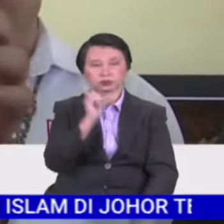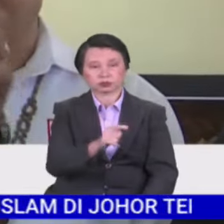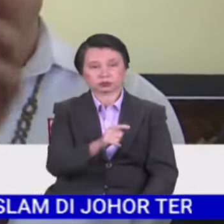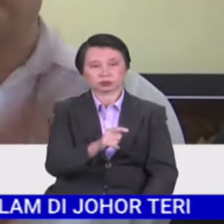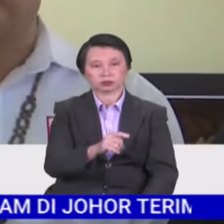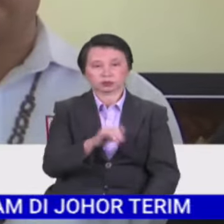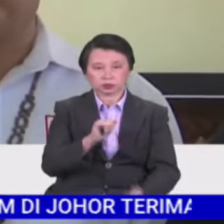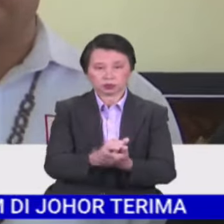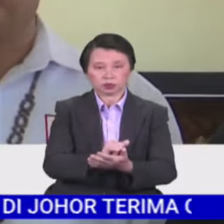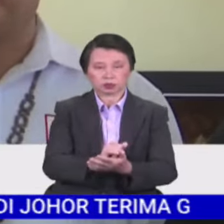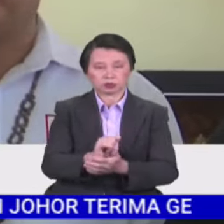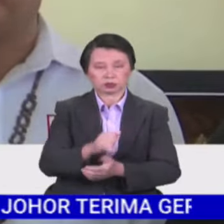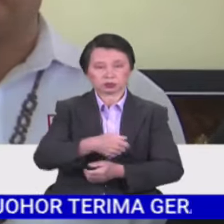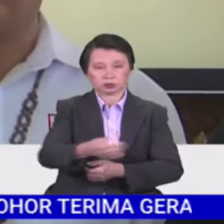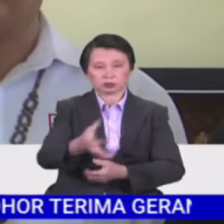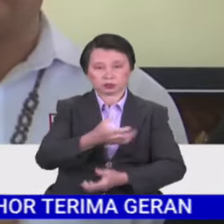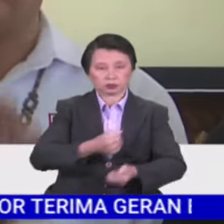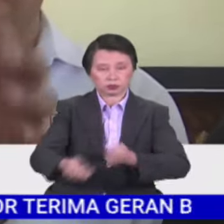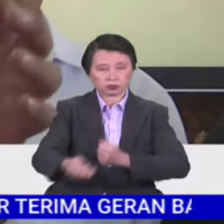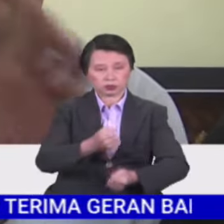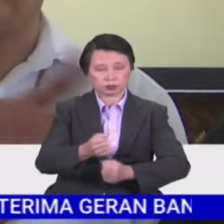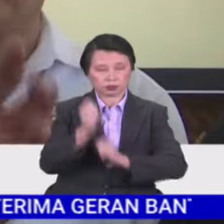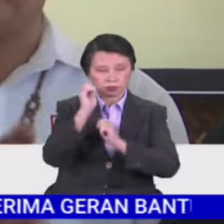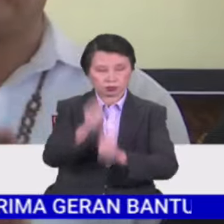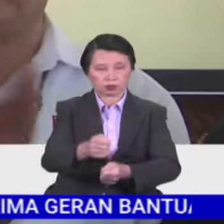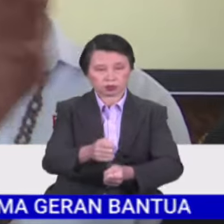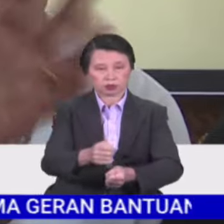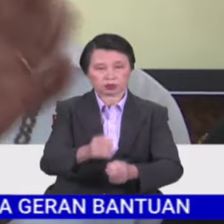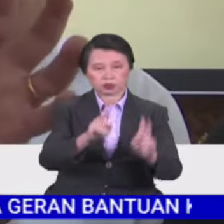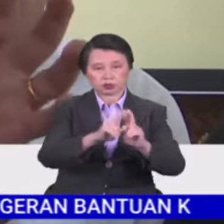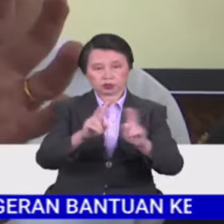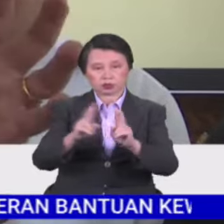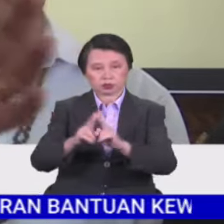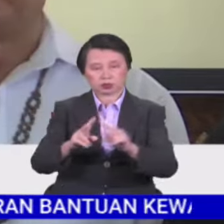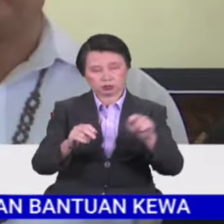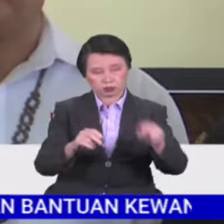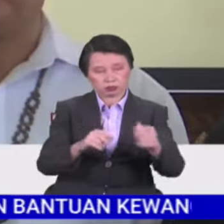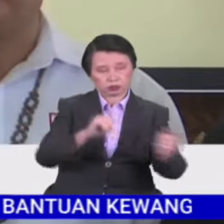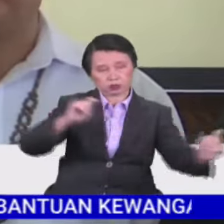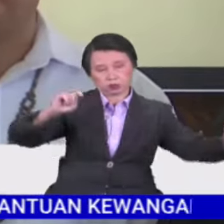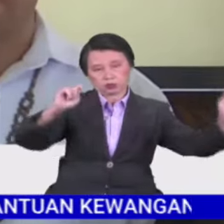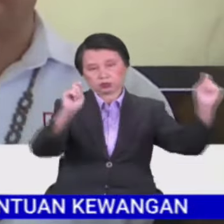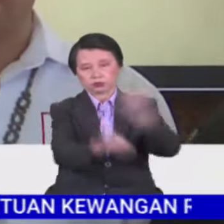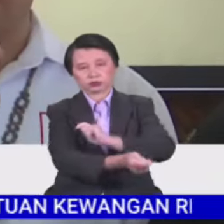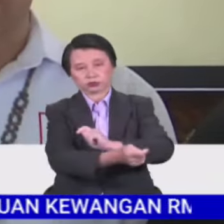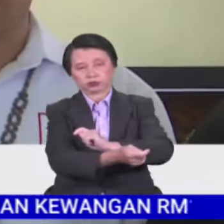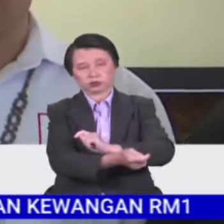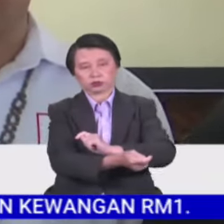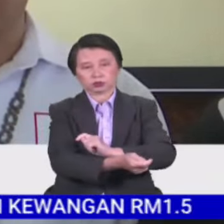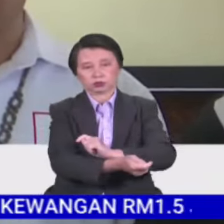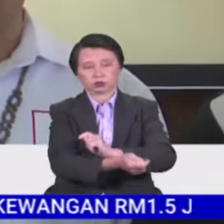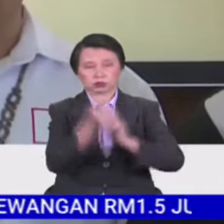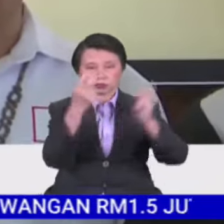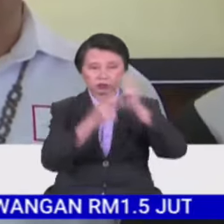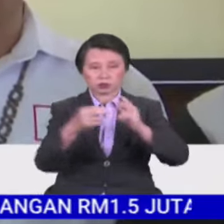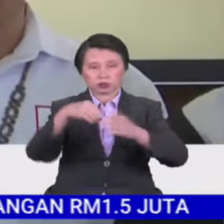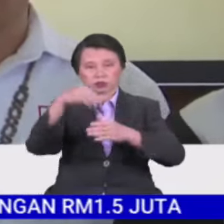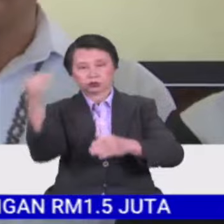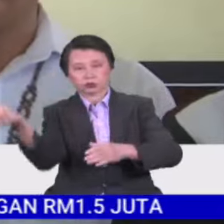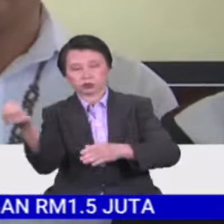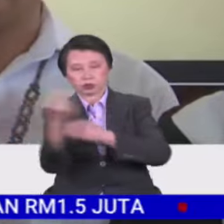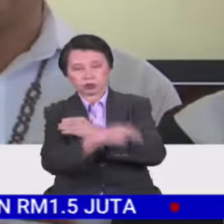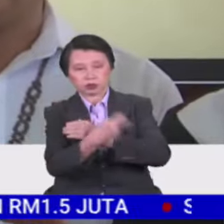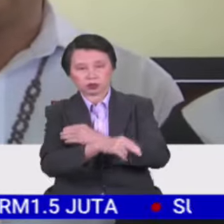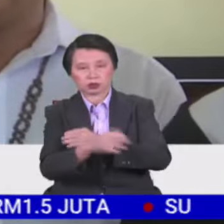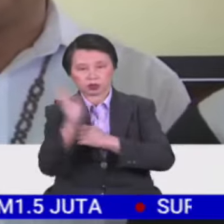a fisherman punya village. We can transform it into something yang akan apa itu pelancong dari luar negara